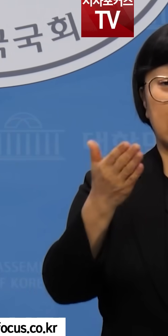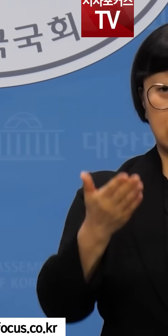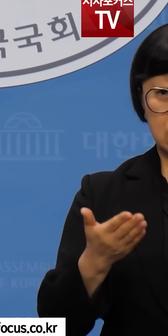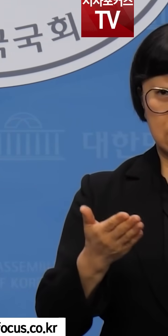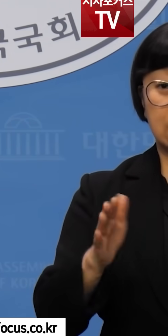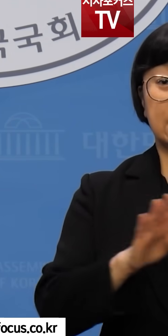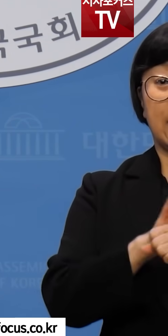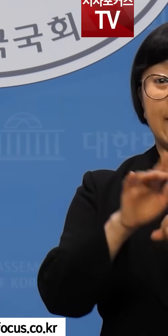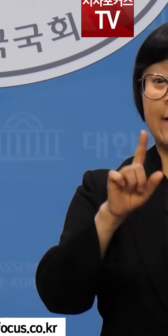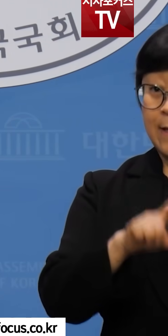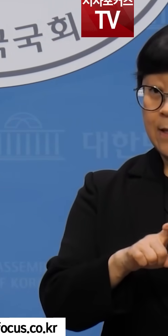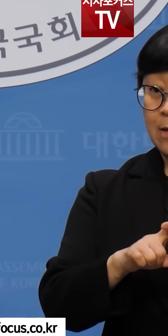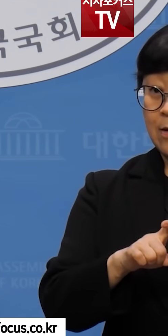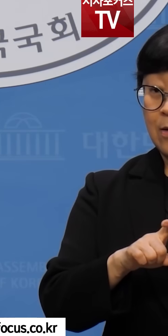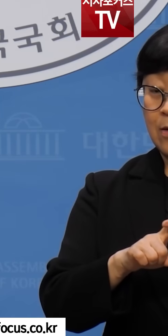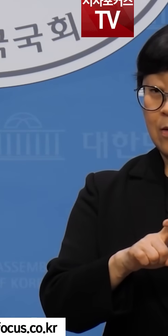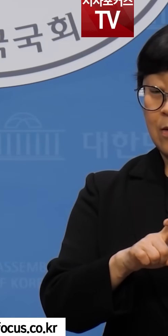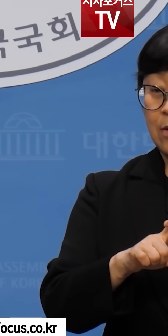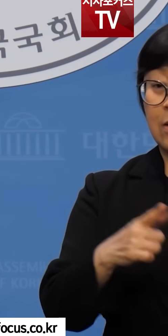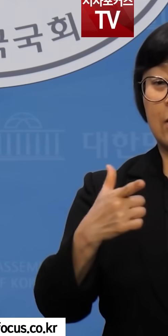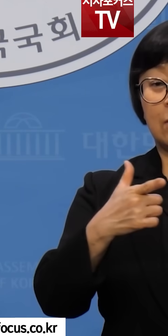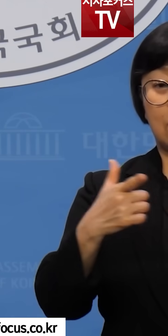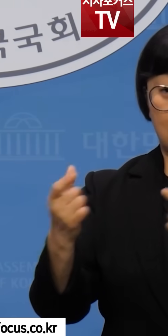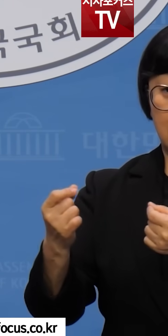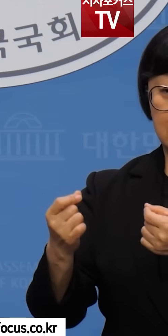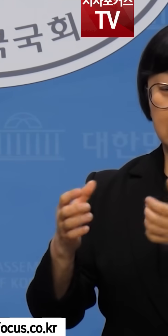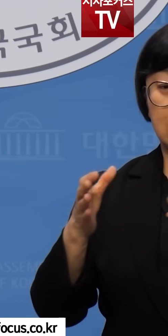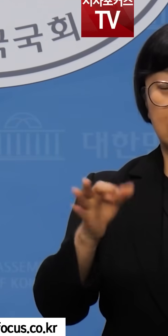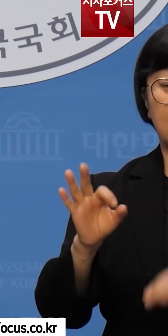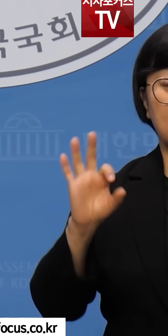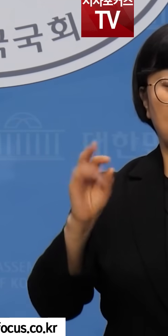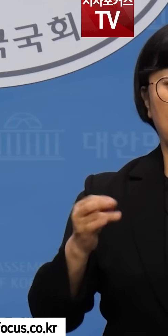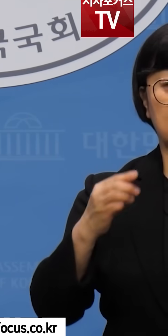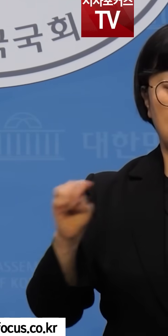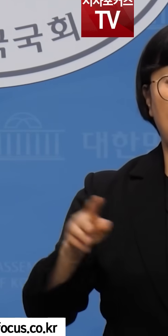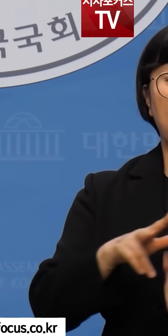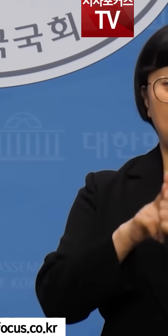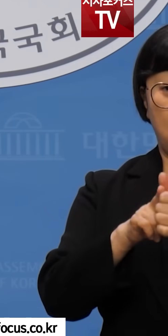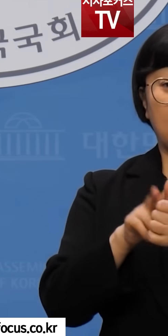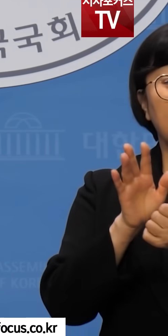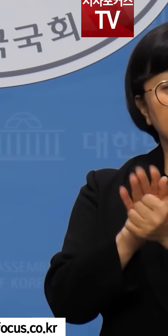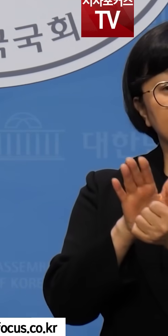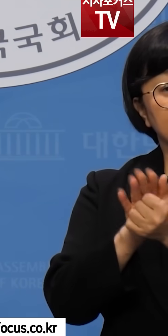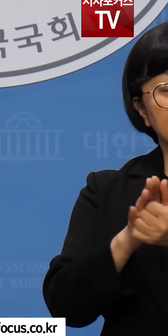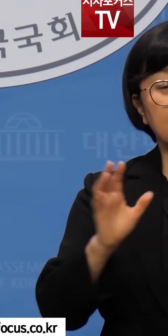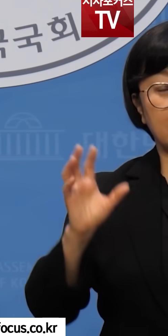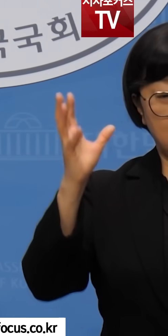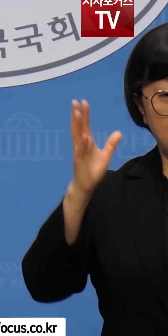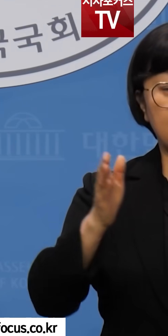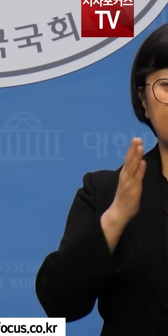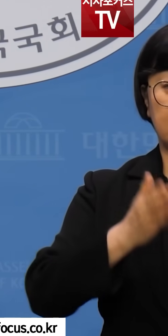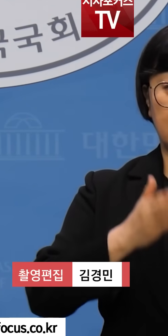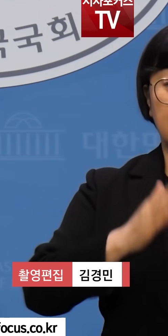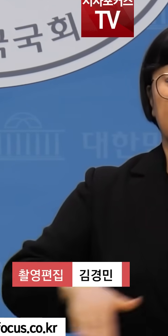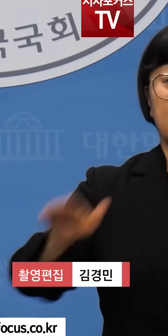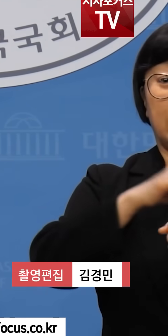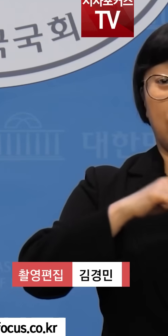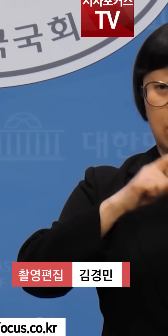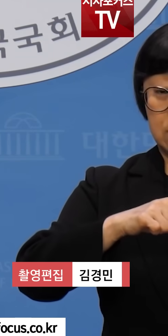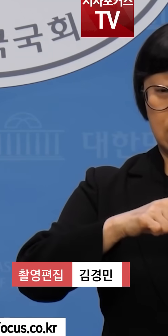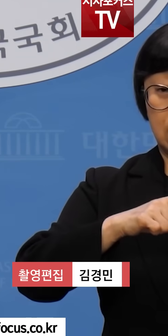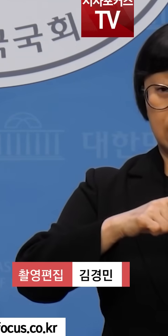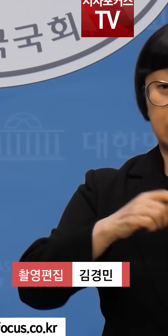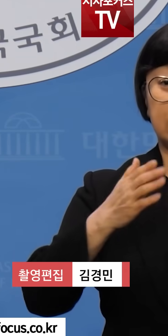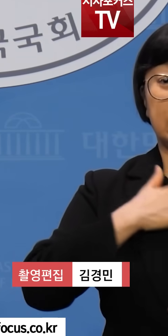그 사랑을 똑같이 김용태 후보에게 보내주시고 같이 응원해 주십시오. 우리의 목적은